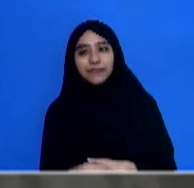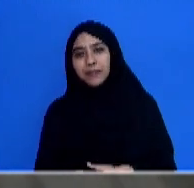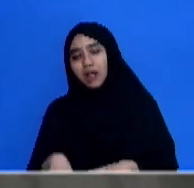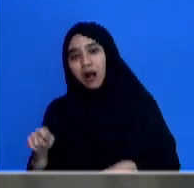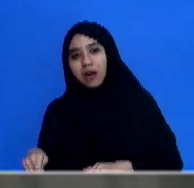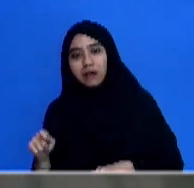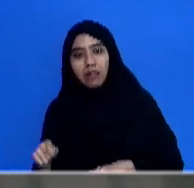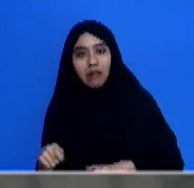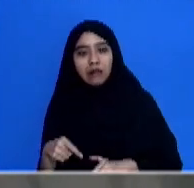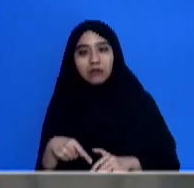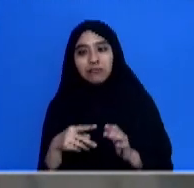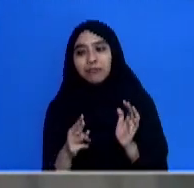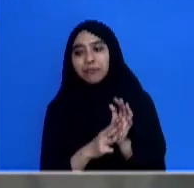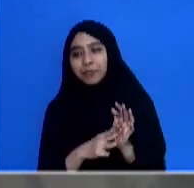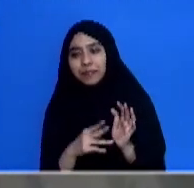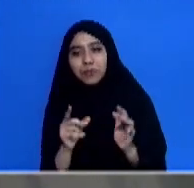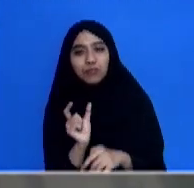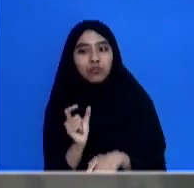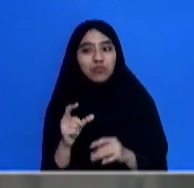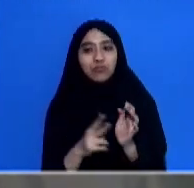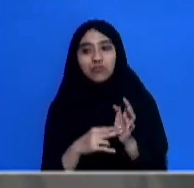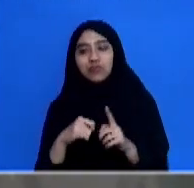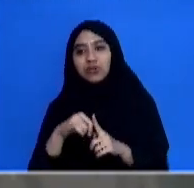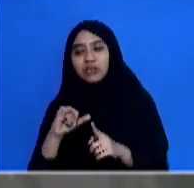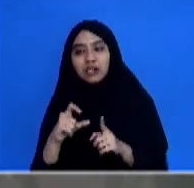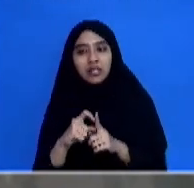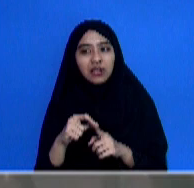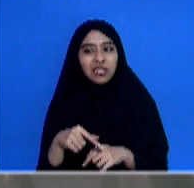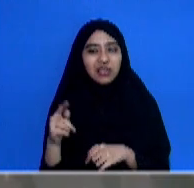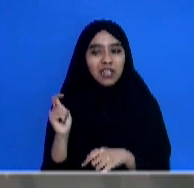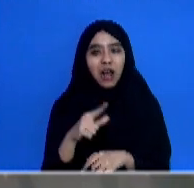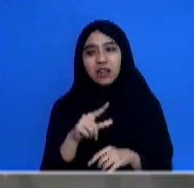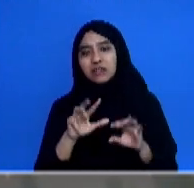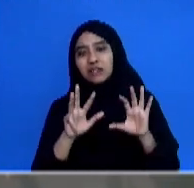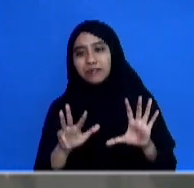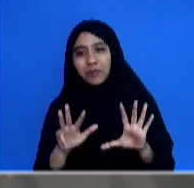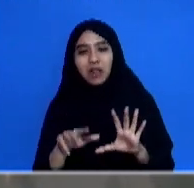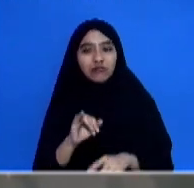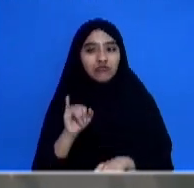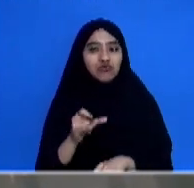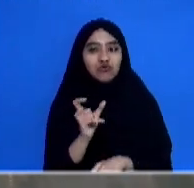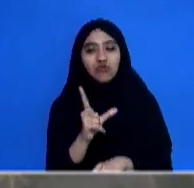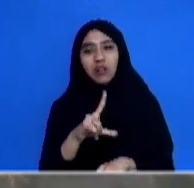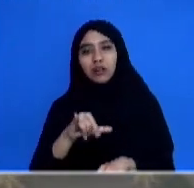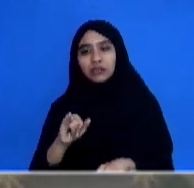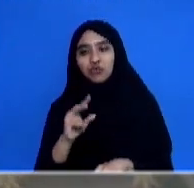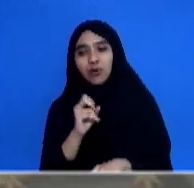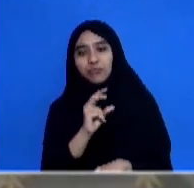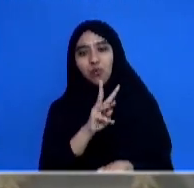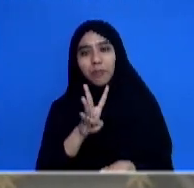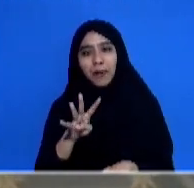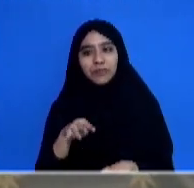Pengadilan Negeri Mungkit tertanggal 9 Juli 2020 nomor 6 garing PDTG garing 2020